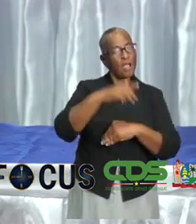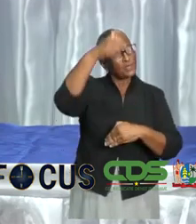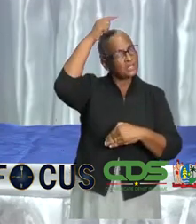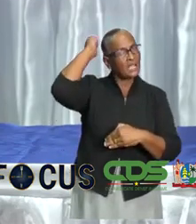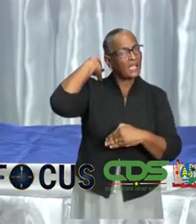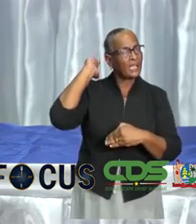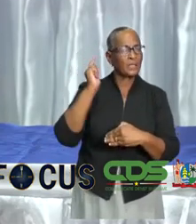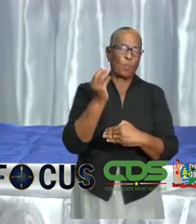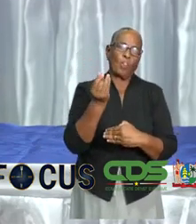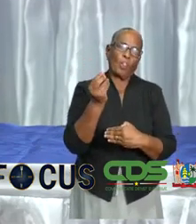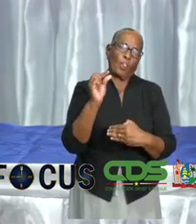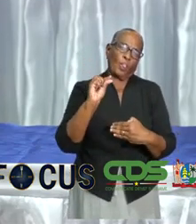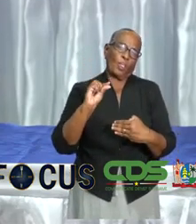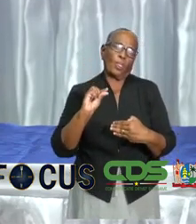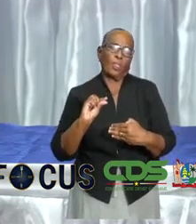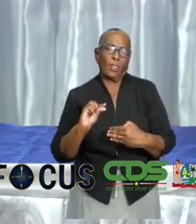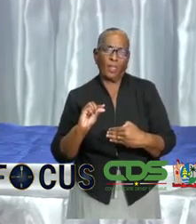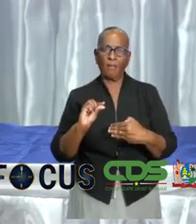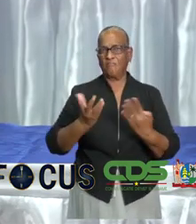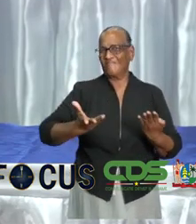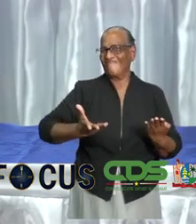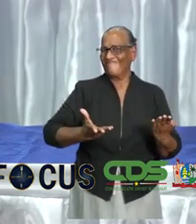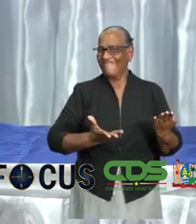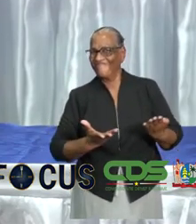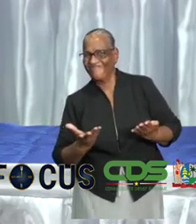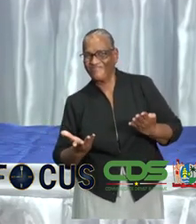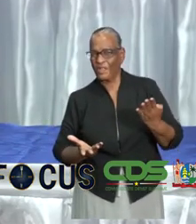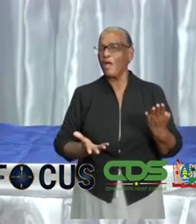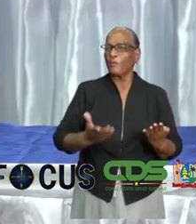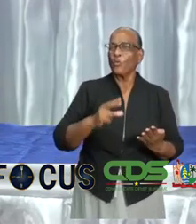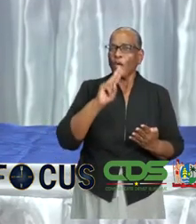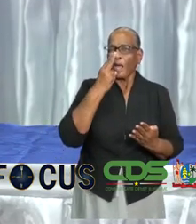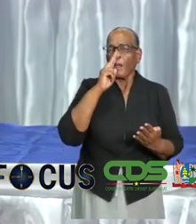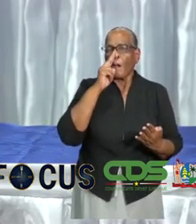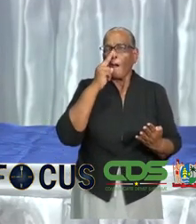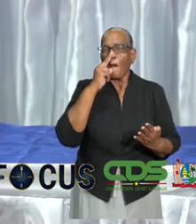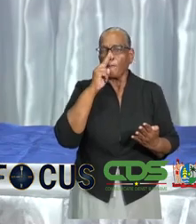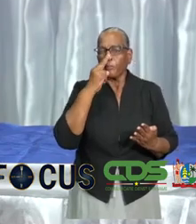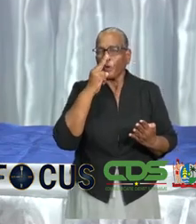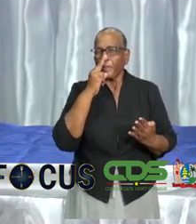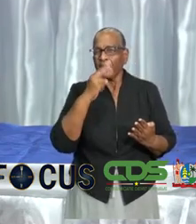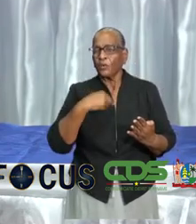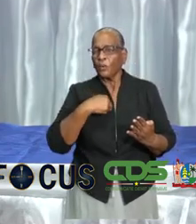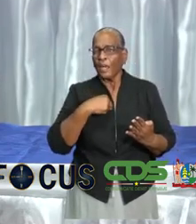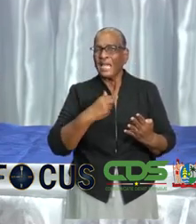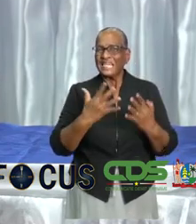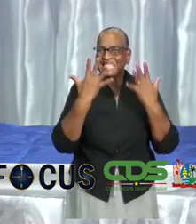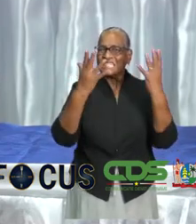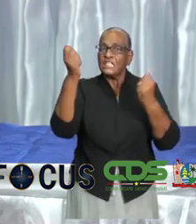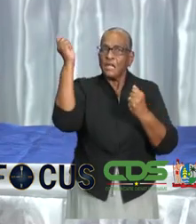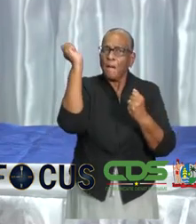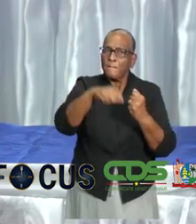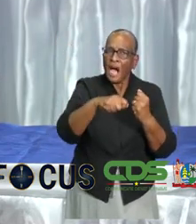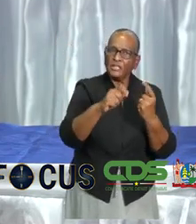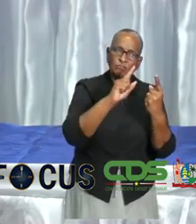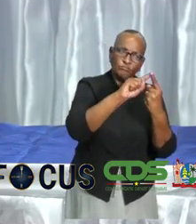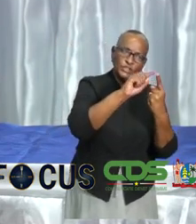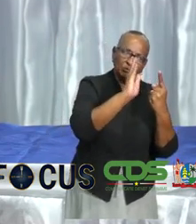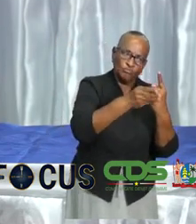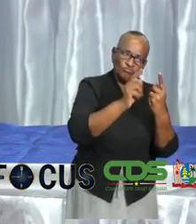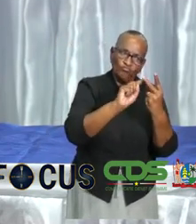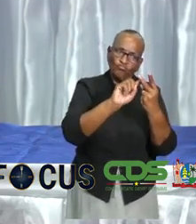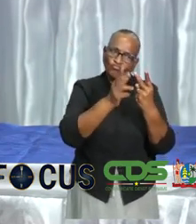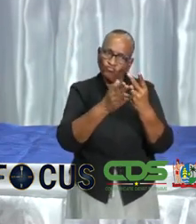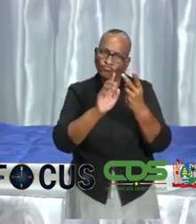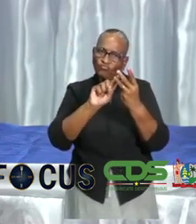de schaarse middelen hebben wij met verenigde krachten in 10 maanden een aantal zaken kunnen